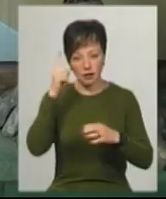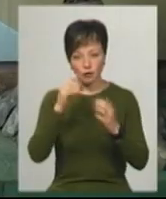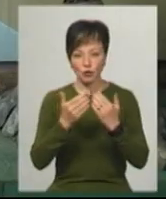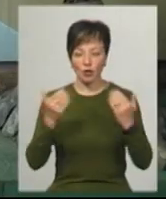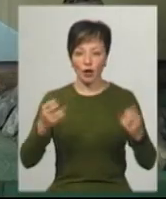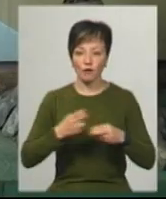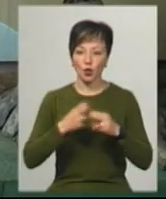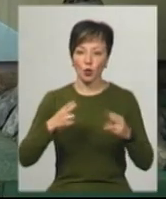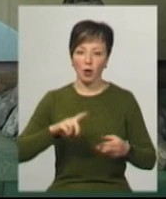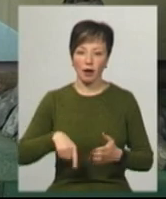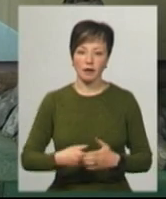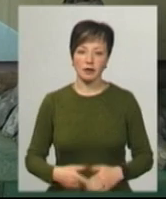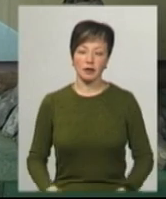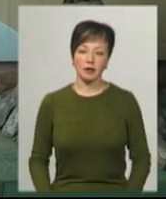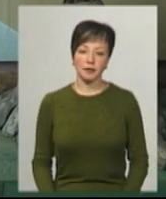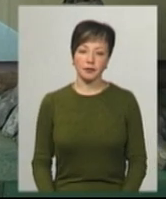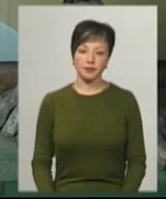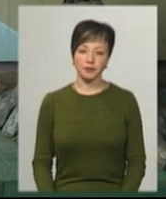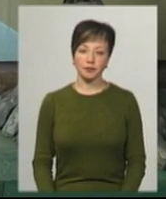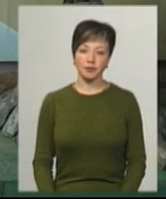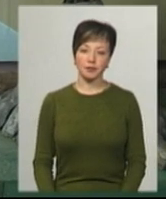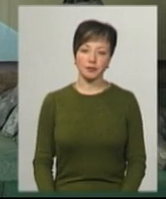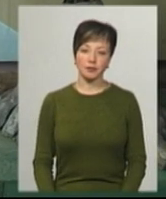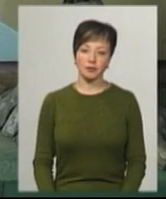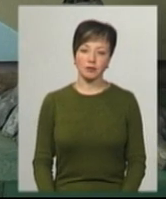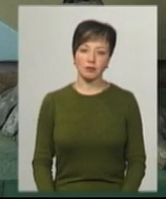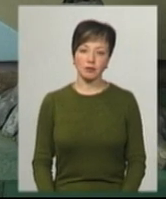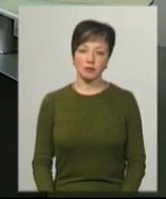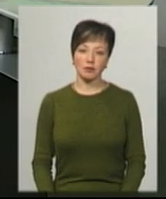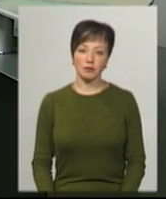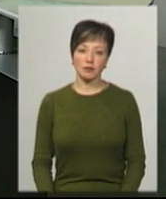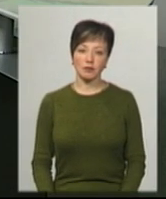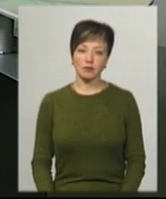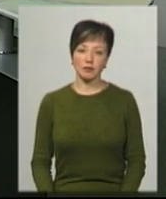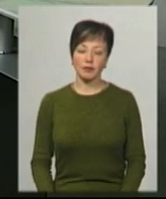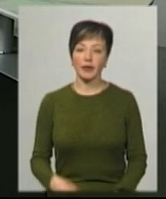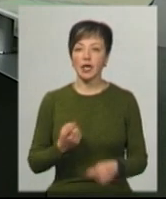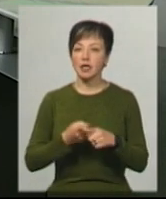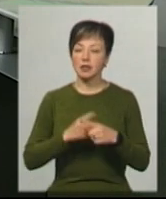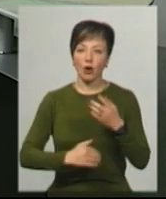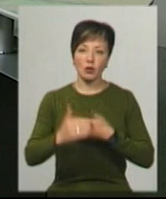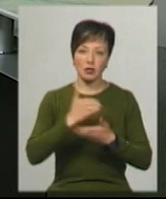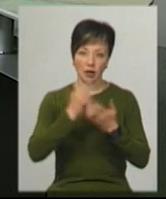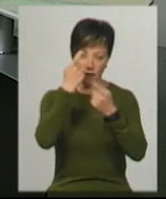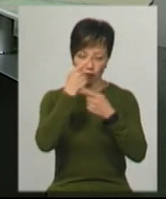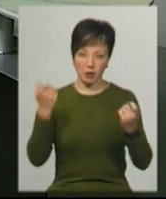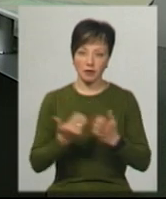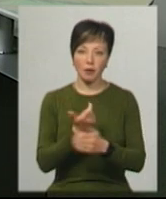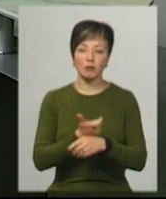Дунаєвцях. Леся Боровець, Дем'ян Цегольник. Новини на Суспільному. Хмельниччина. Це остання інформація